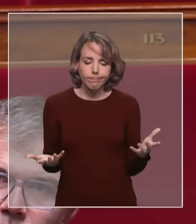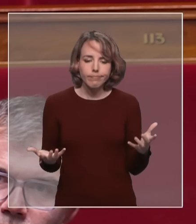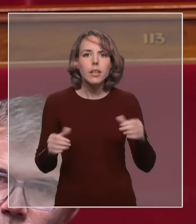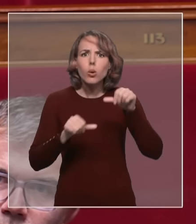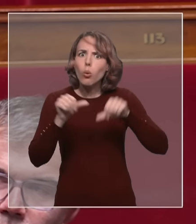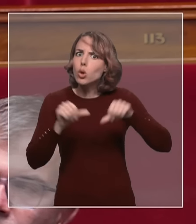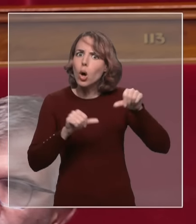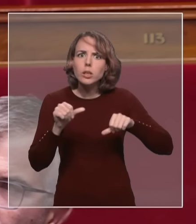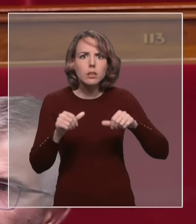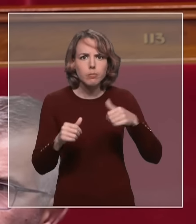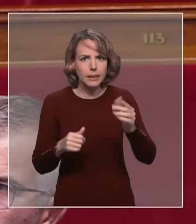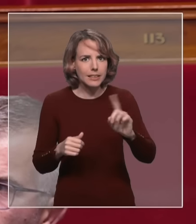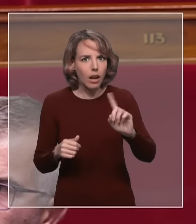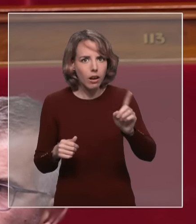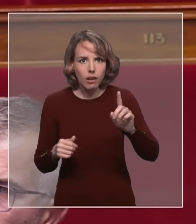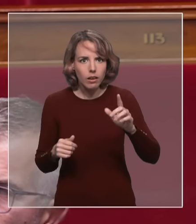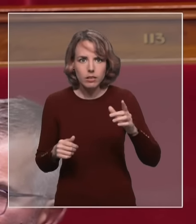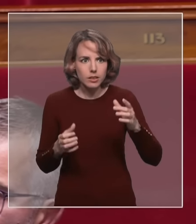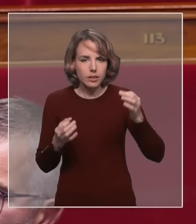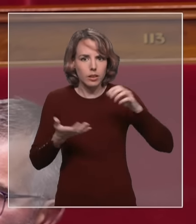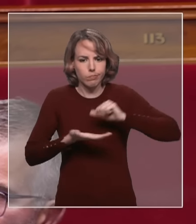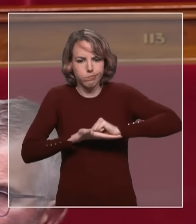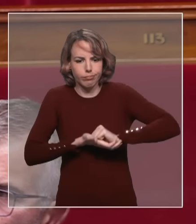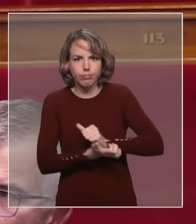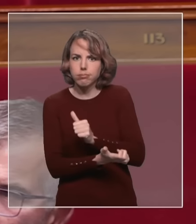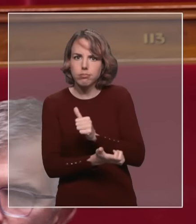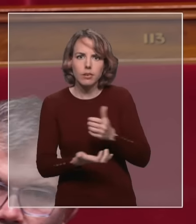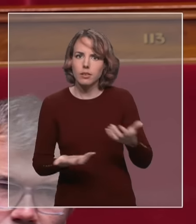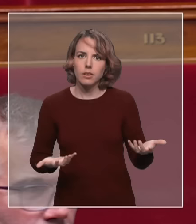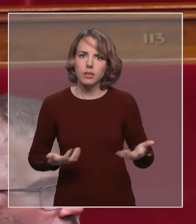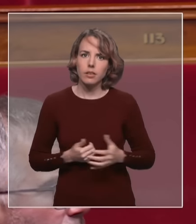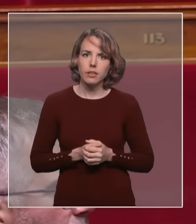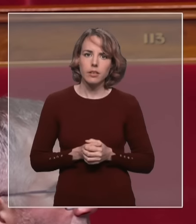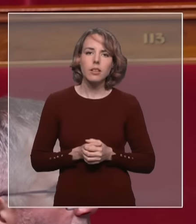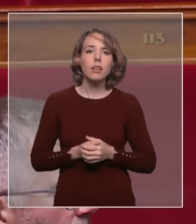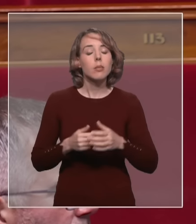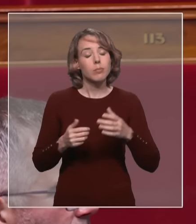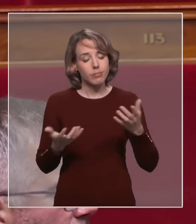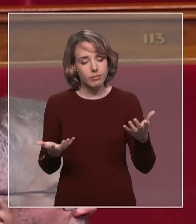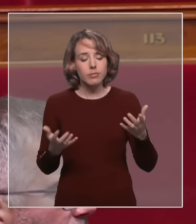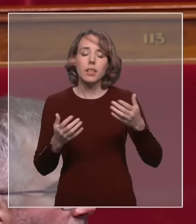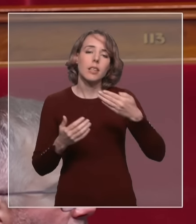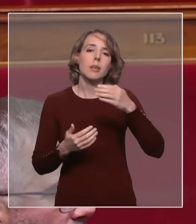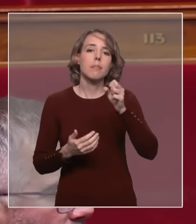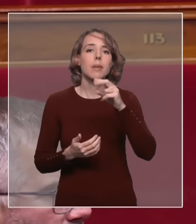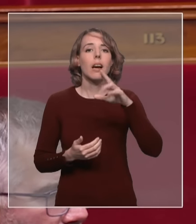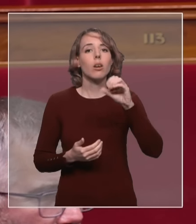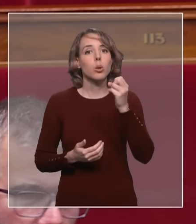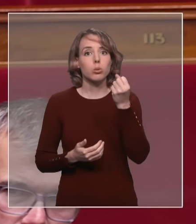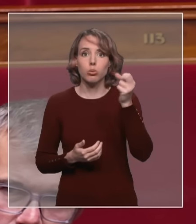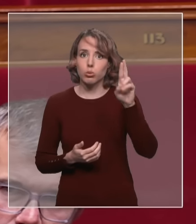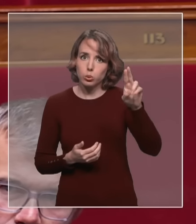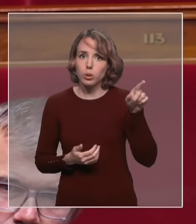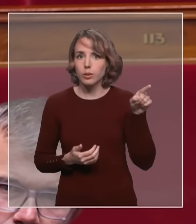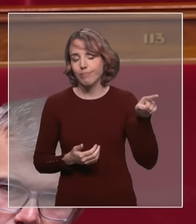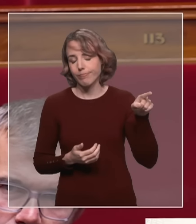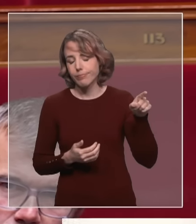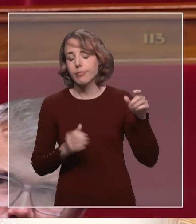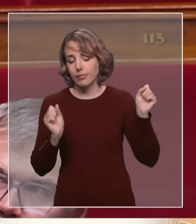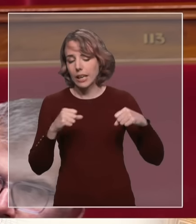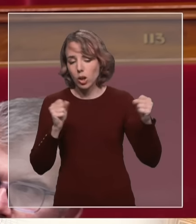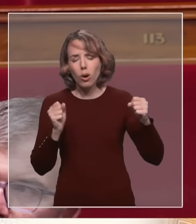ministre, c'est un massacre. Et comme si ce n'était pas suffisant, le spectre du Mercosur plane encore avec un